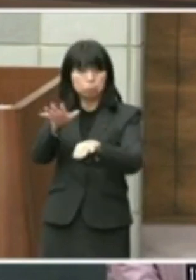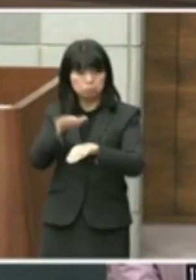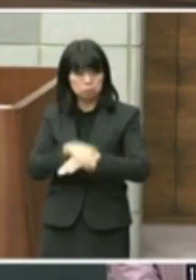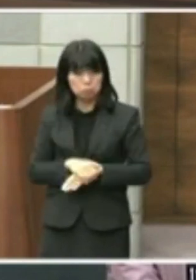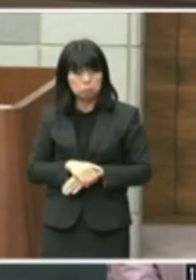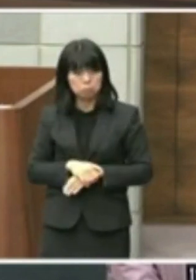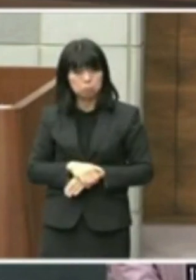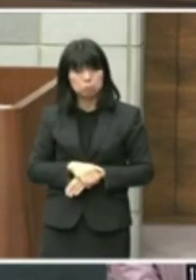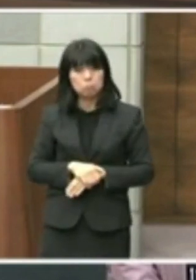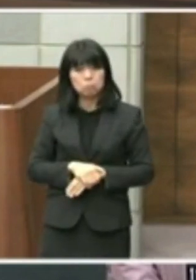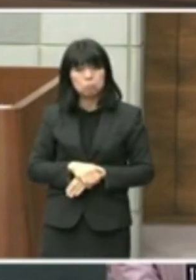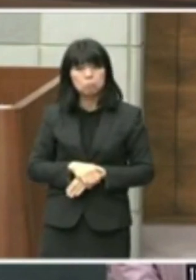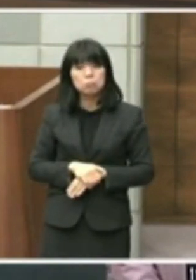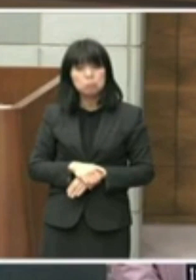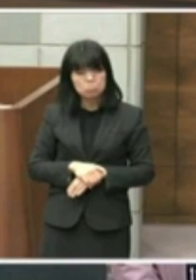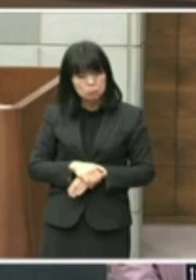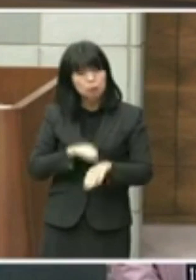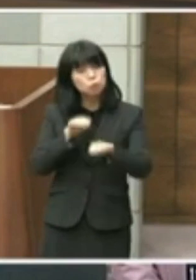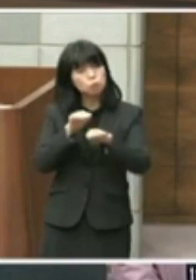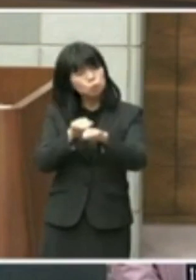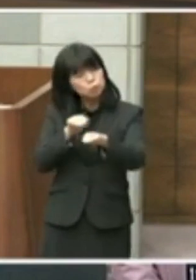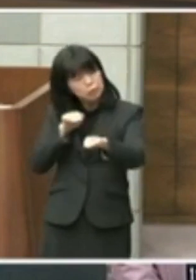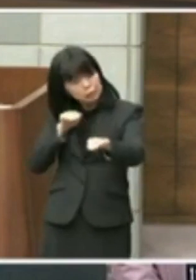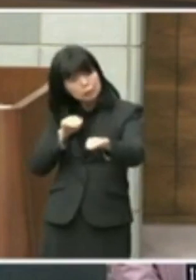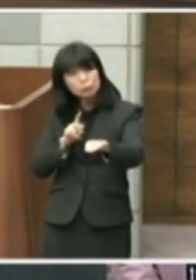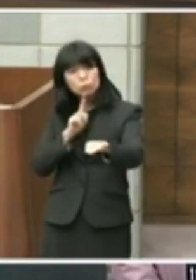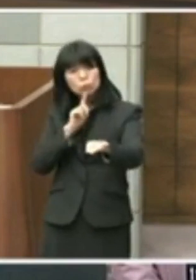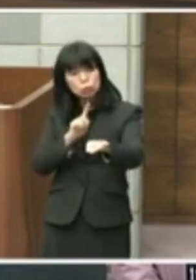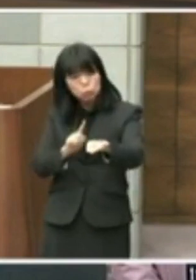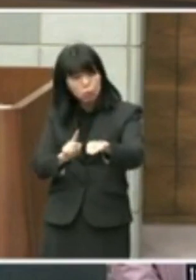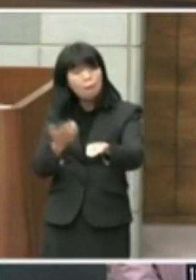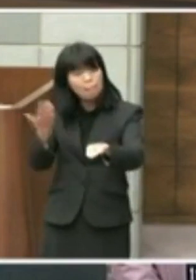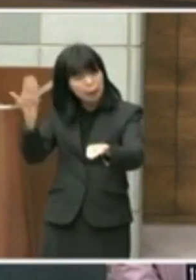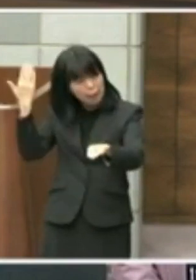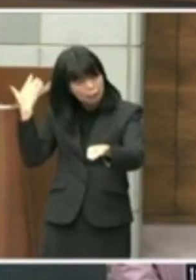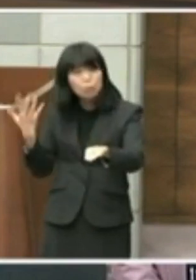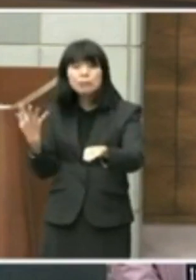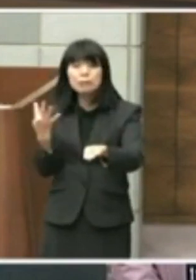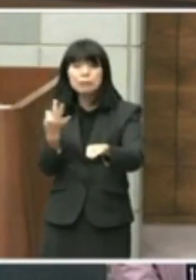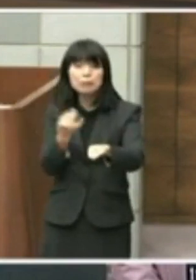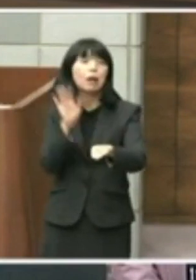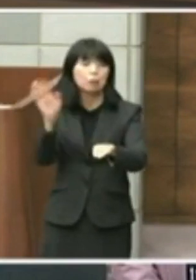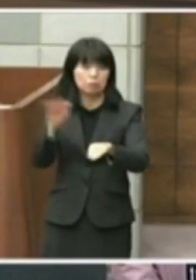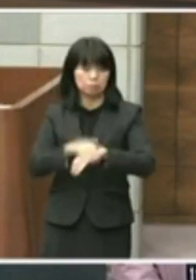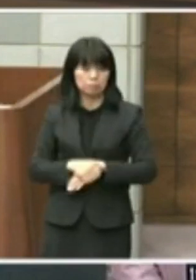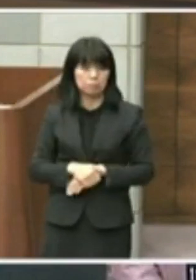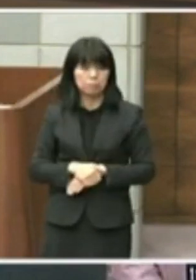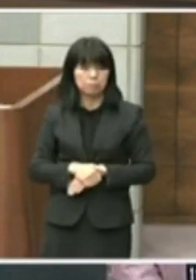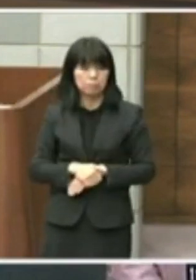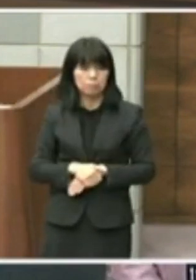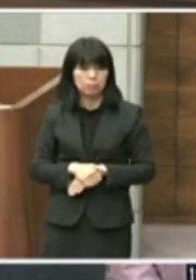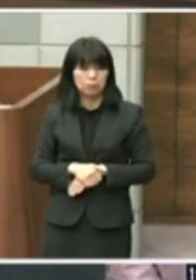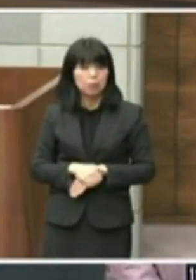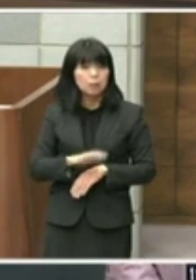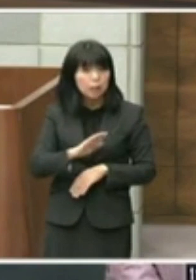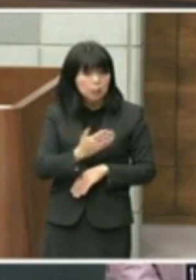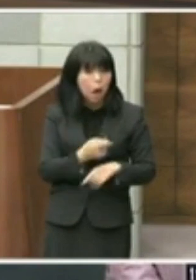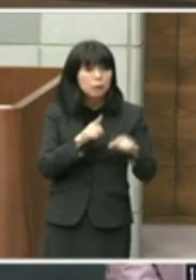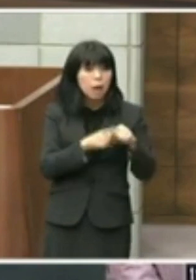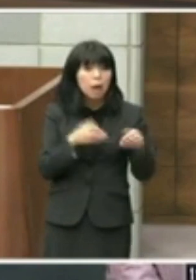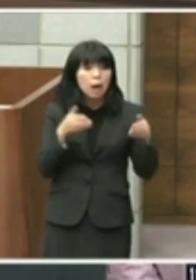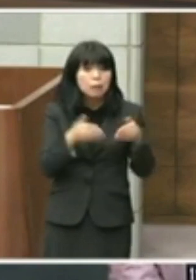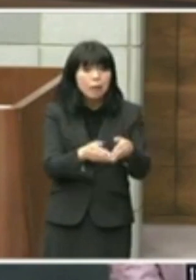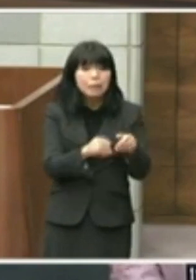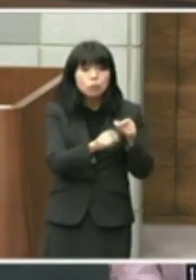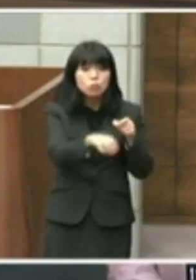ありましたから、渋滞という点では過去にもいっぱいあったんですけれどもね。ただ現